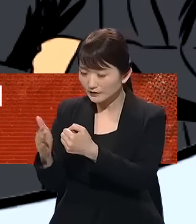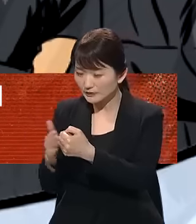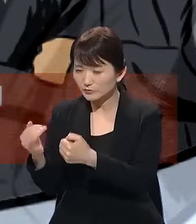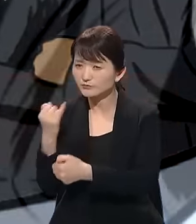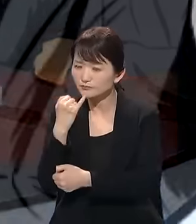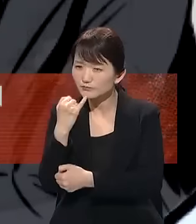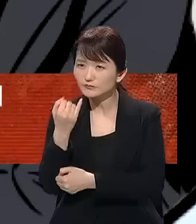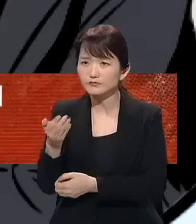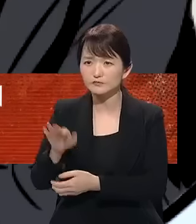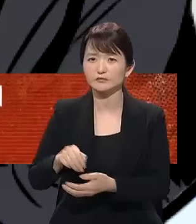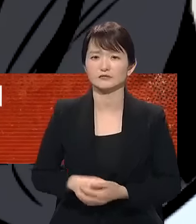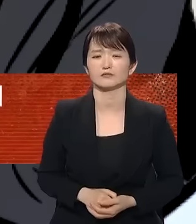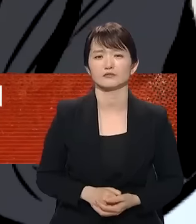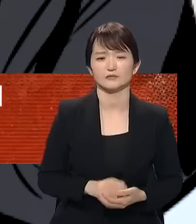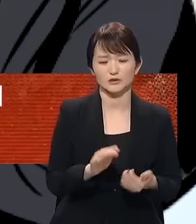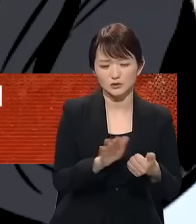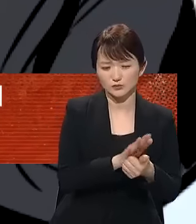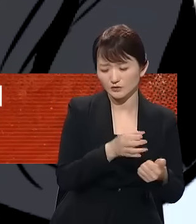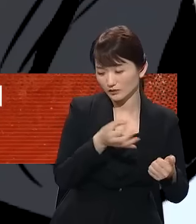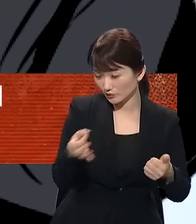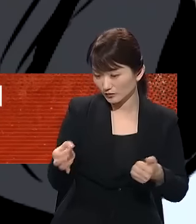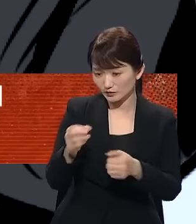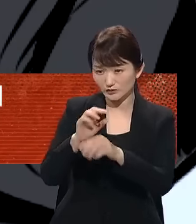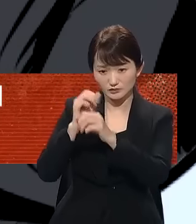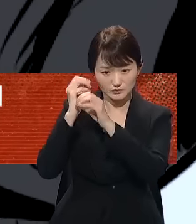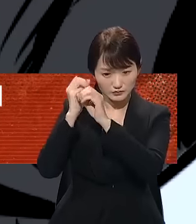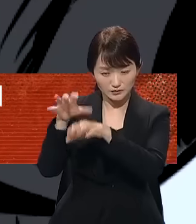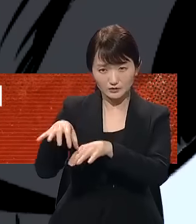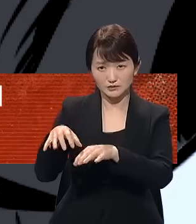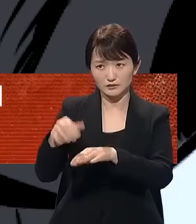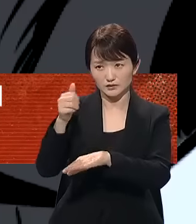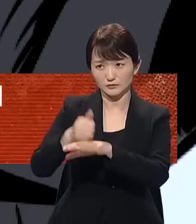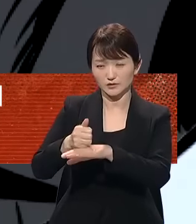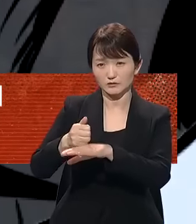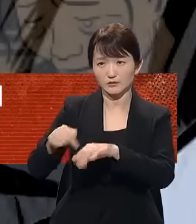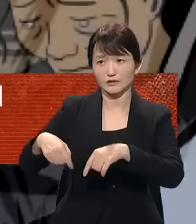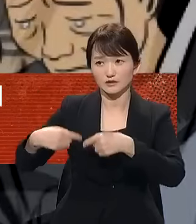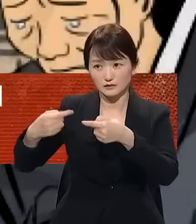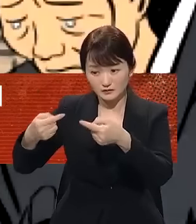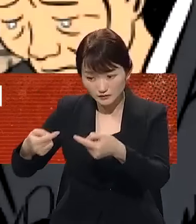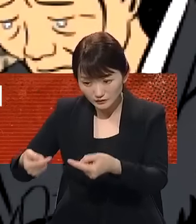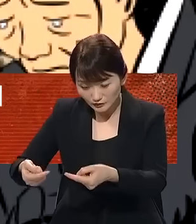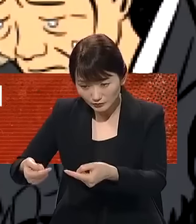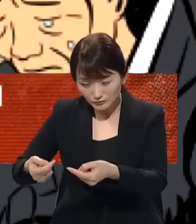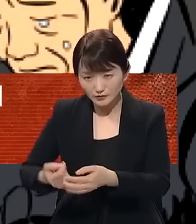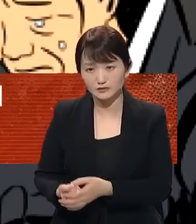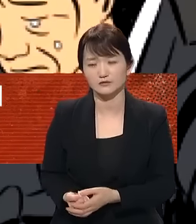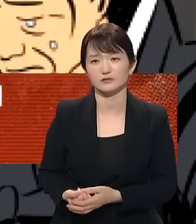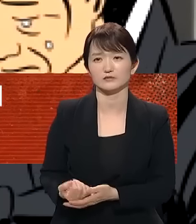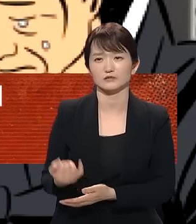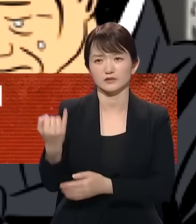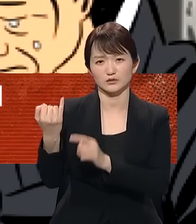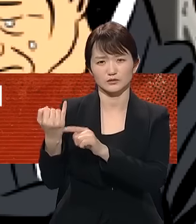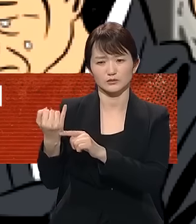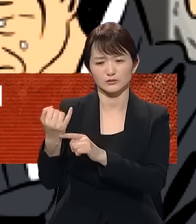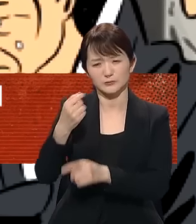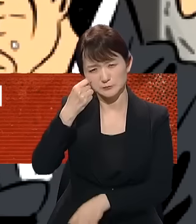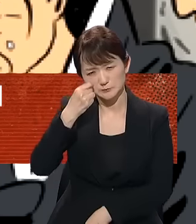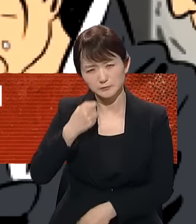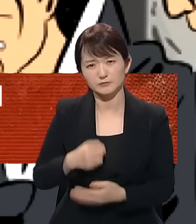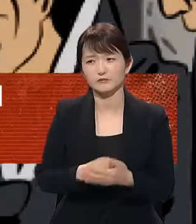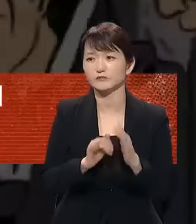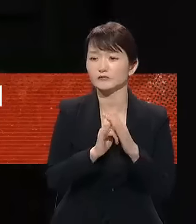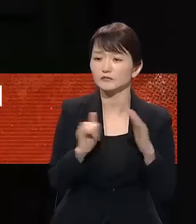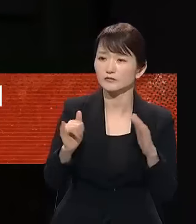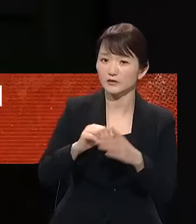이해는 됐지만 조의금도 했고 장례식도 끝까지 있었는데 섭섭해만 하는 형님께 오히려 서운하기도 한다고 합니다. 가족들